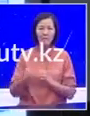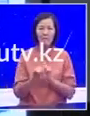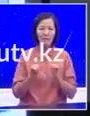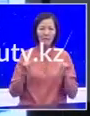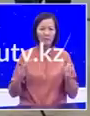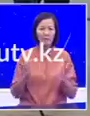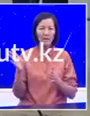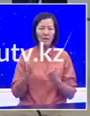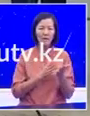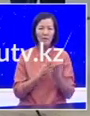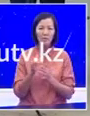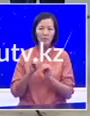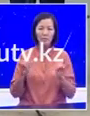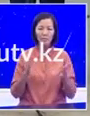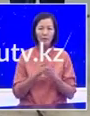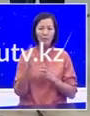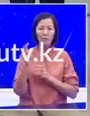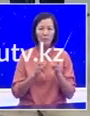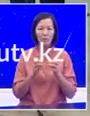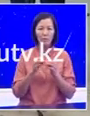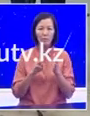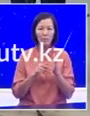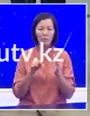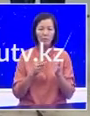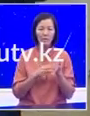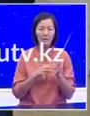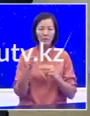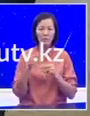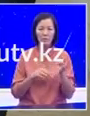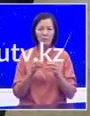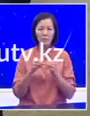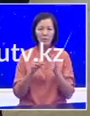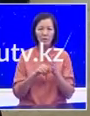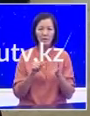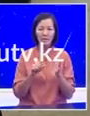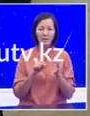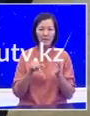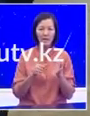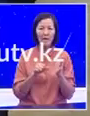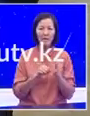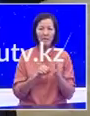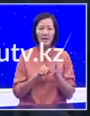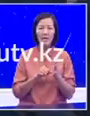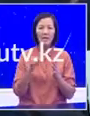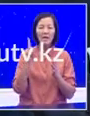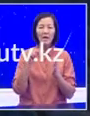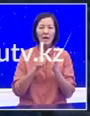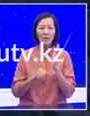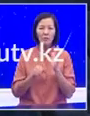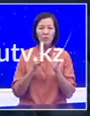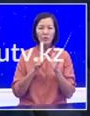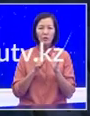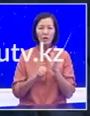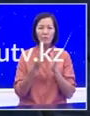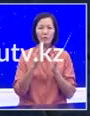Бар салада өсім бар, өнер кәсіпте 13.8, құрылыста 16.6%. 663,5